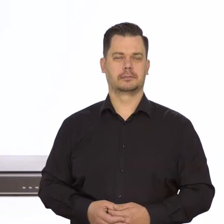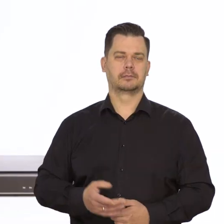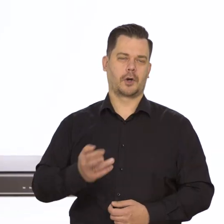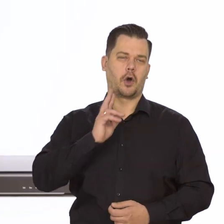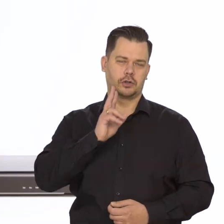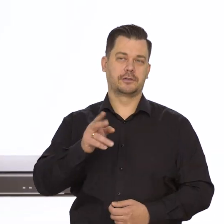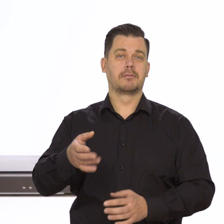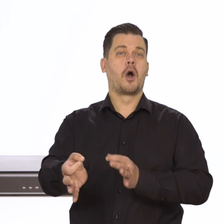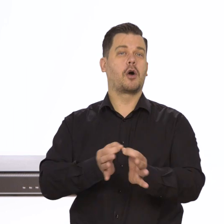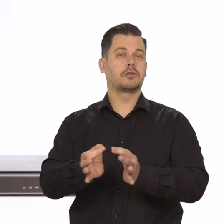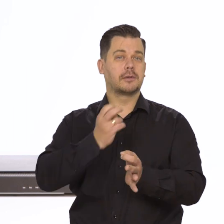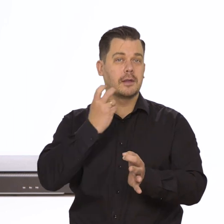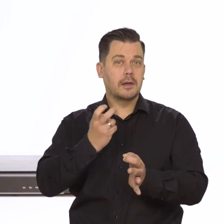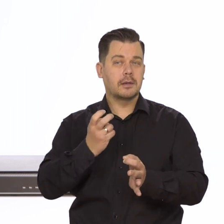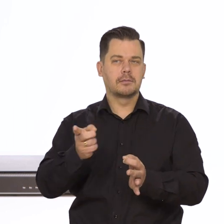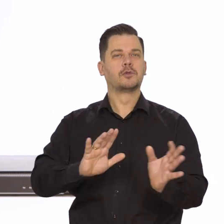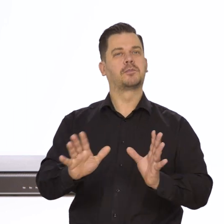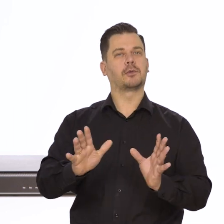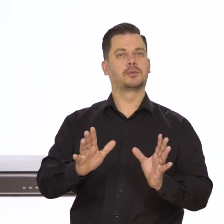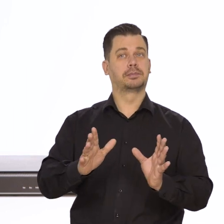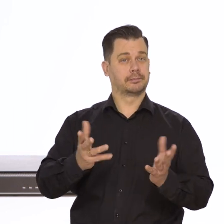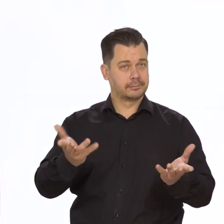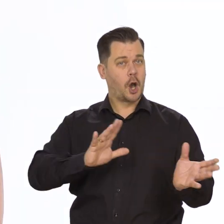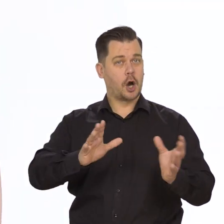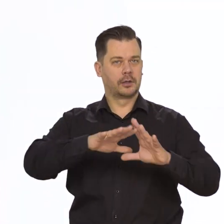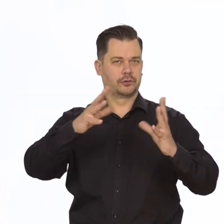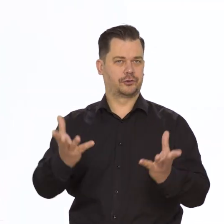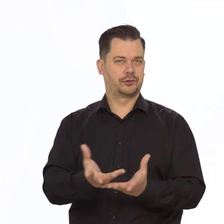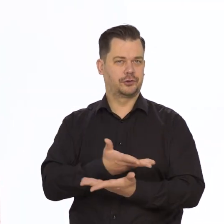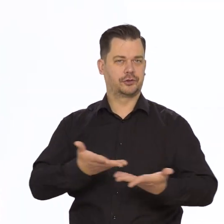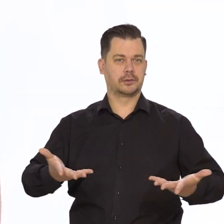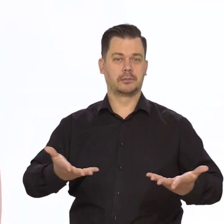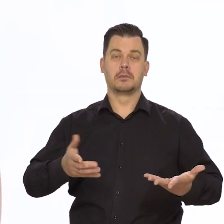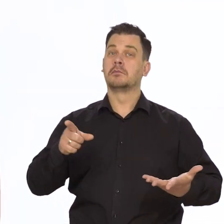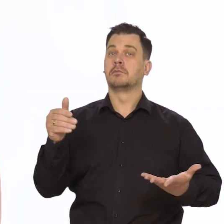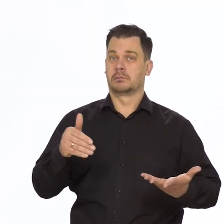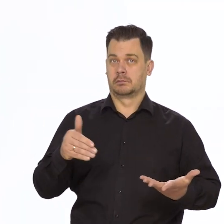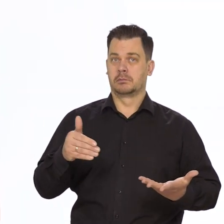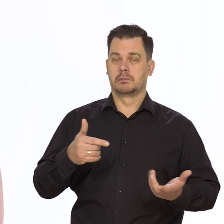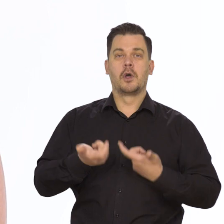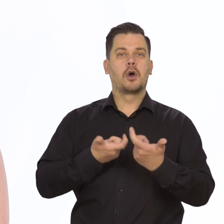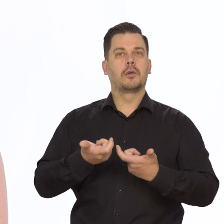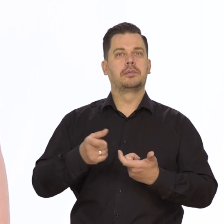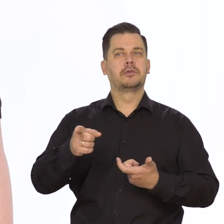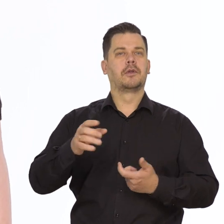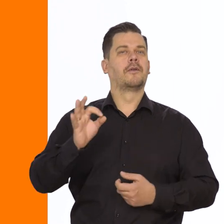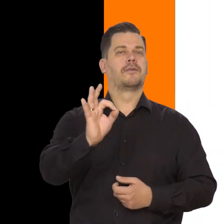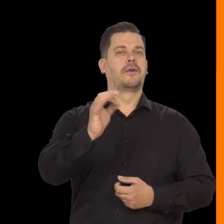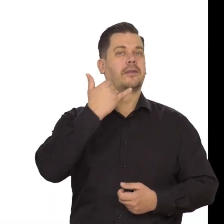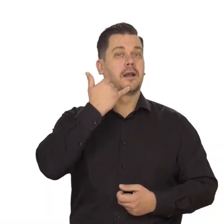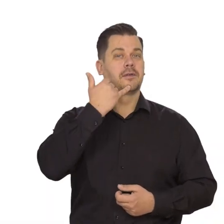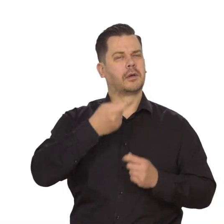Oczywiście oszczędzanie energii to jeden ze sposobów na ochronę naszej planety. Gestem w tym kierunku może być też wydłużenie życia Twojego